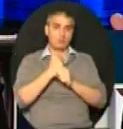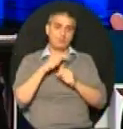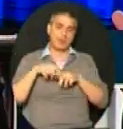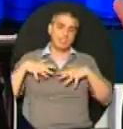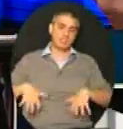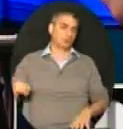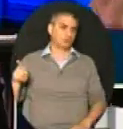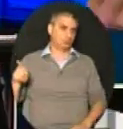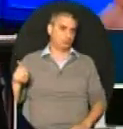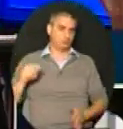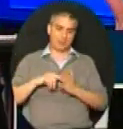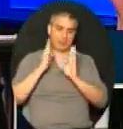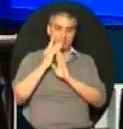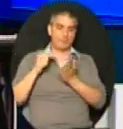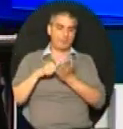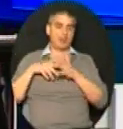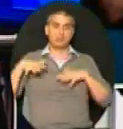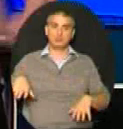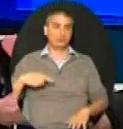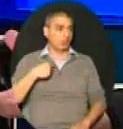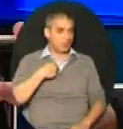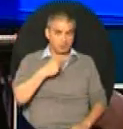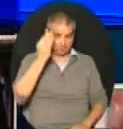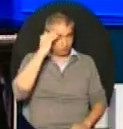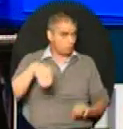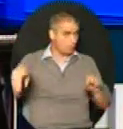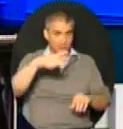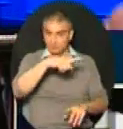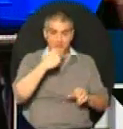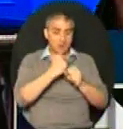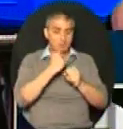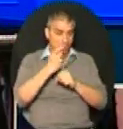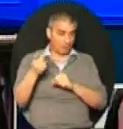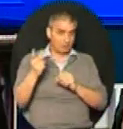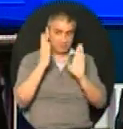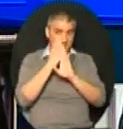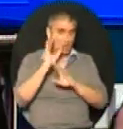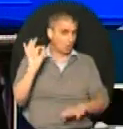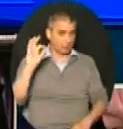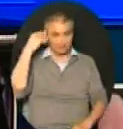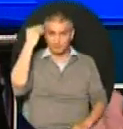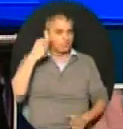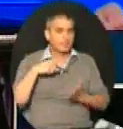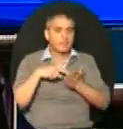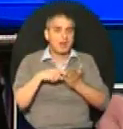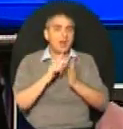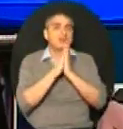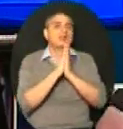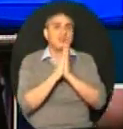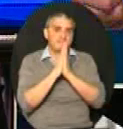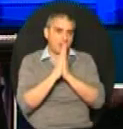מייאוש. זאת אומרת שהטרור נובע מייאוש. אני מודיע להם שהפעולות הטרוריסטיות שלהם נובעים